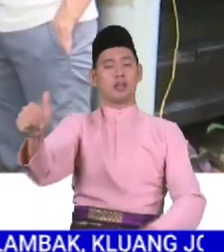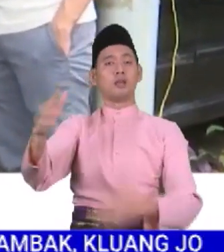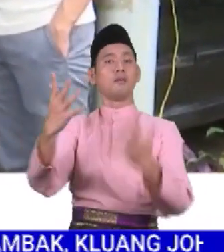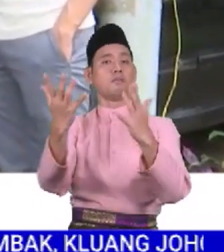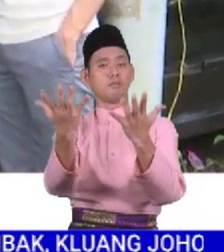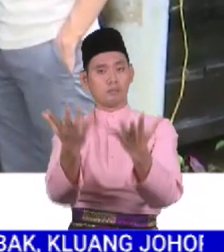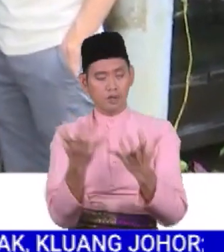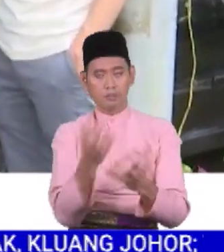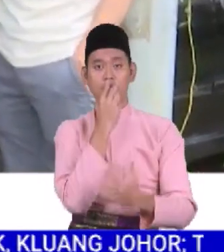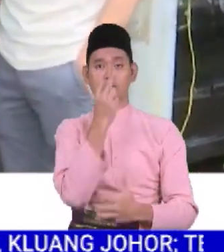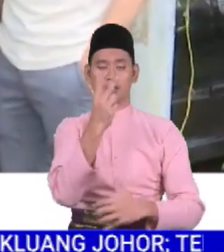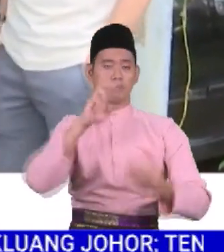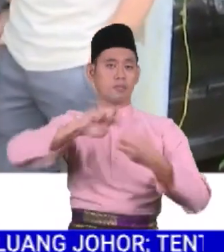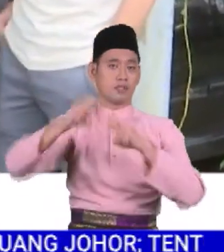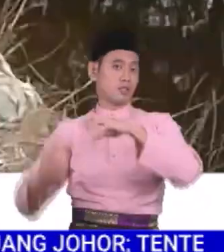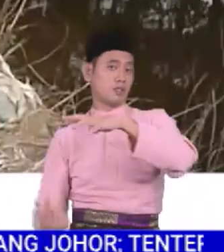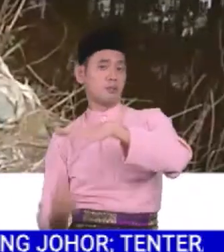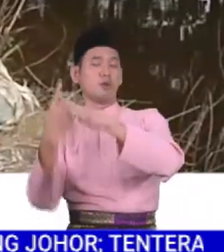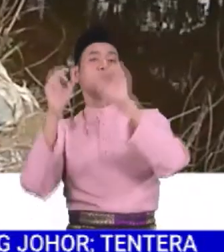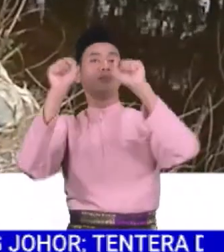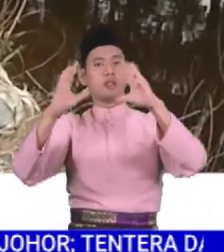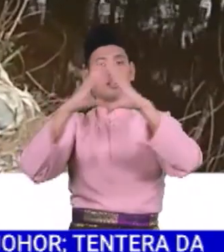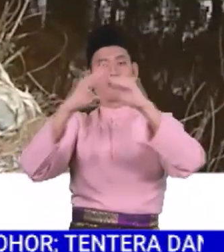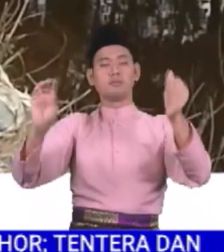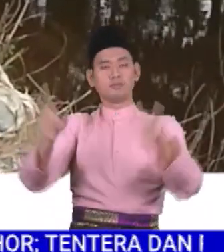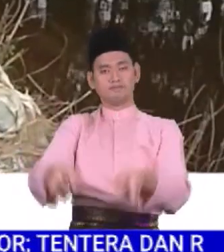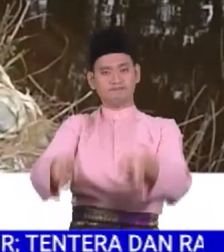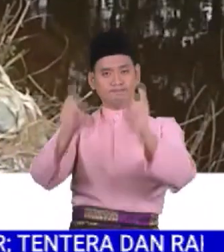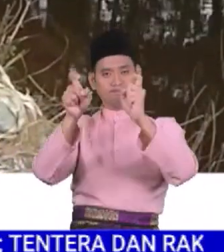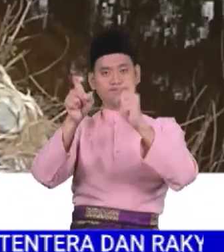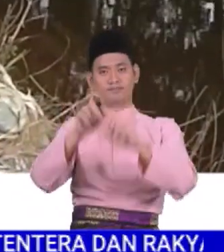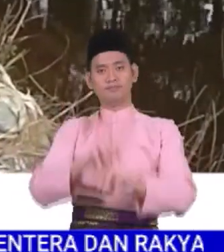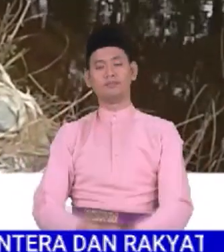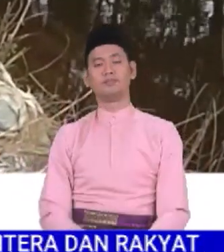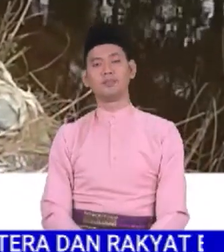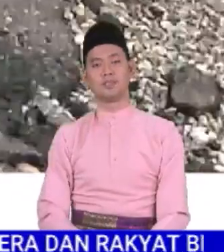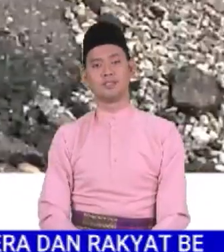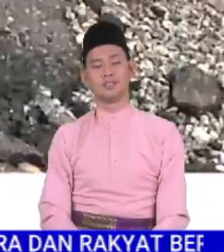supaya isu yang timbul dapat diselesaikan segera.